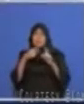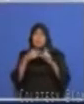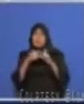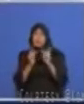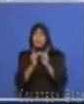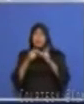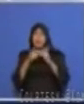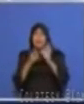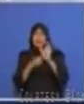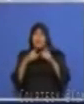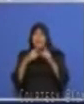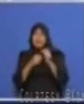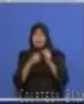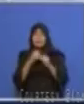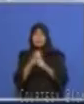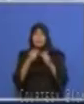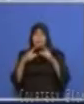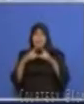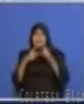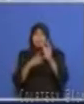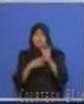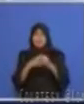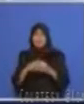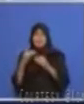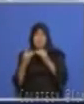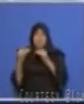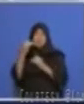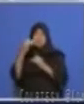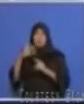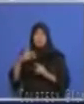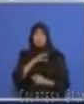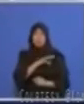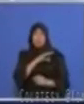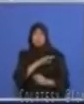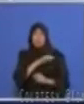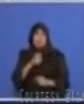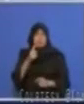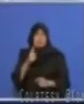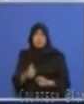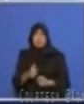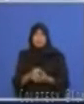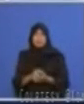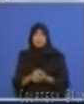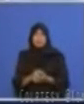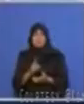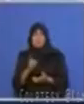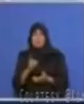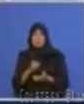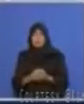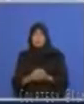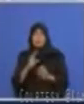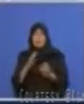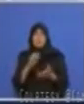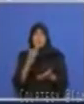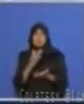oleh pemerintah Sulawesi Selatan ya pemerintah di tingkat gubernur untuk memastikan bahwa tidak ada